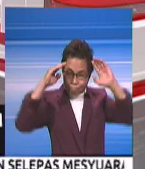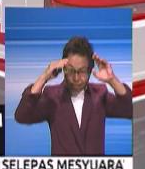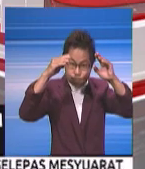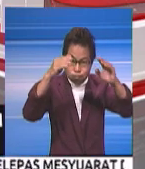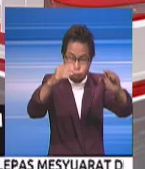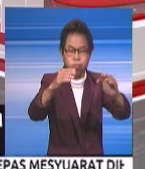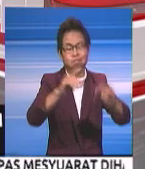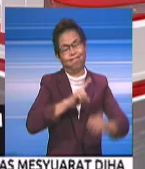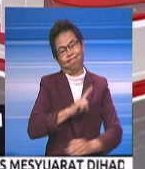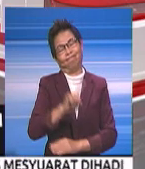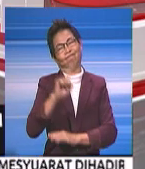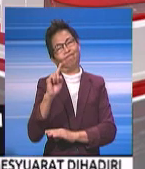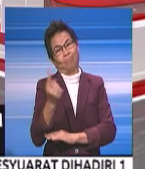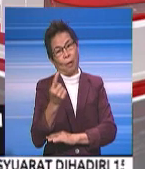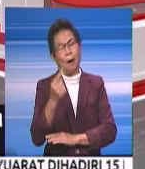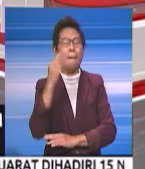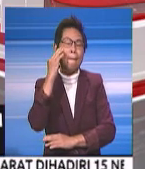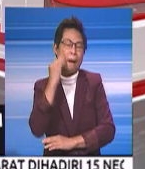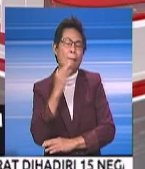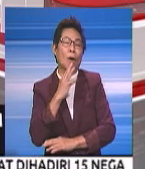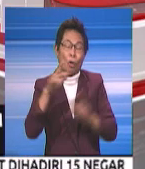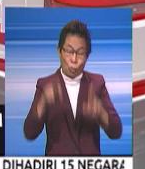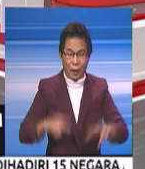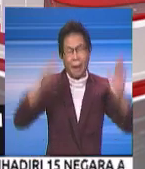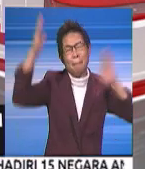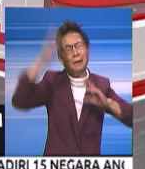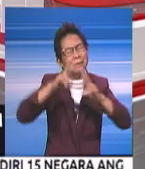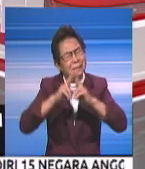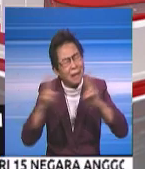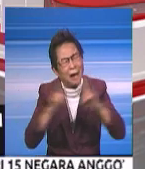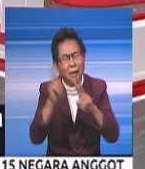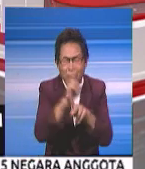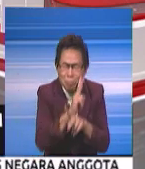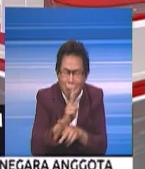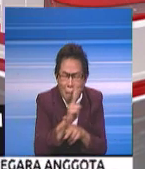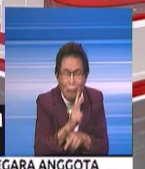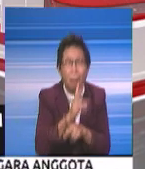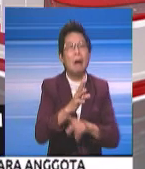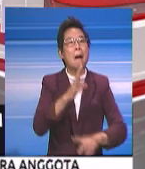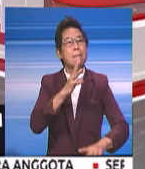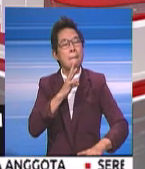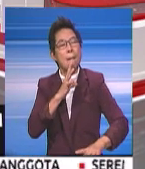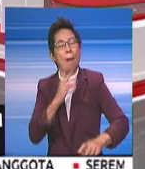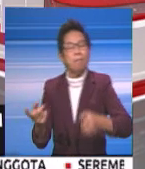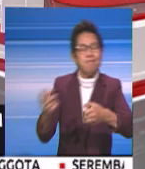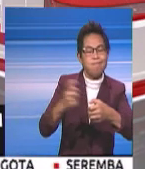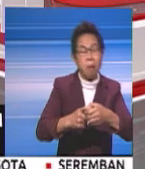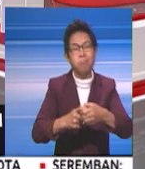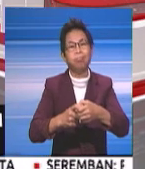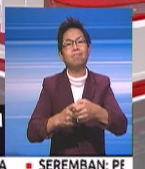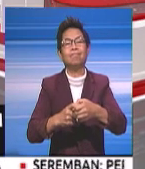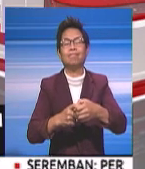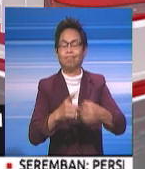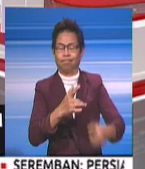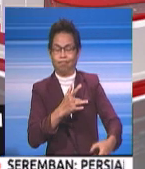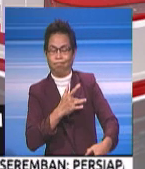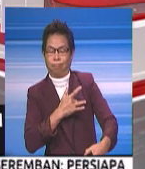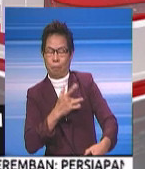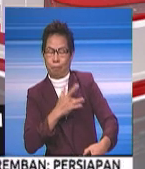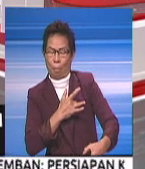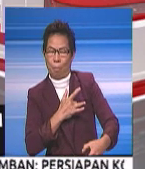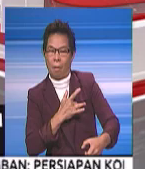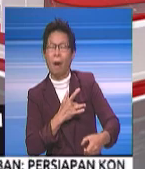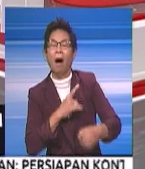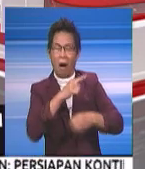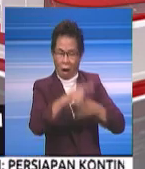agama. Jelas Perdana Menteri, rakyat negara ini sangat berhati-hati bercakap mengenai perkara yang sensitif mengenai